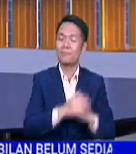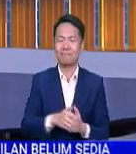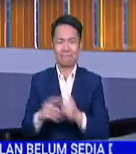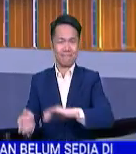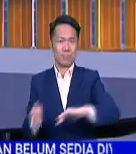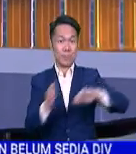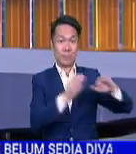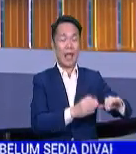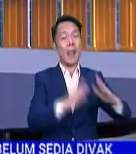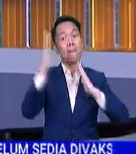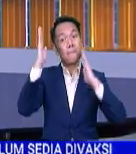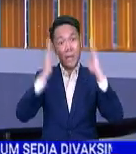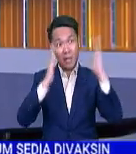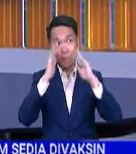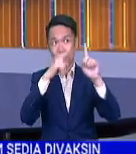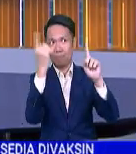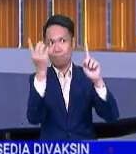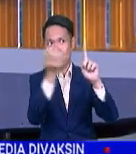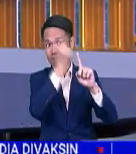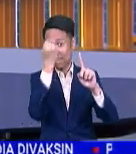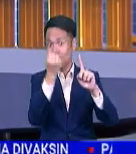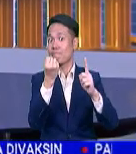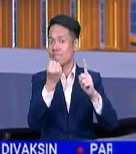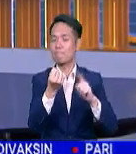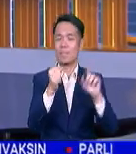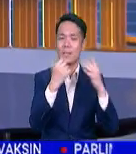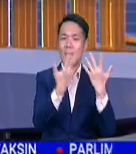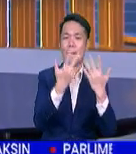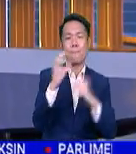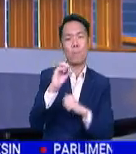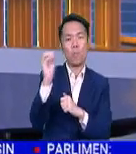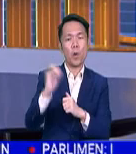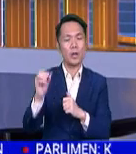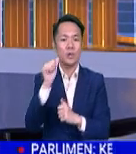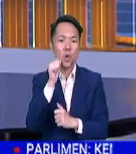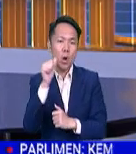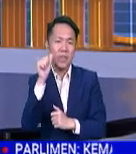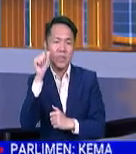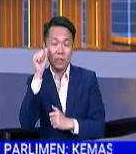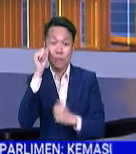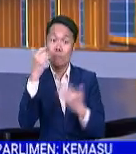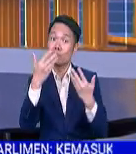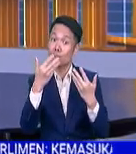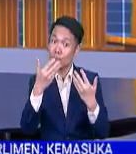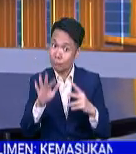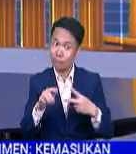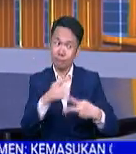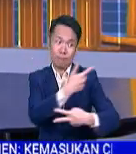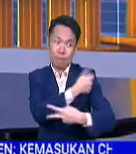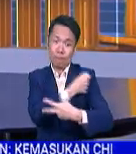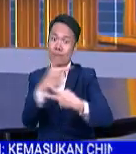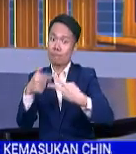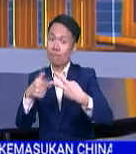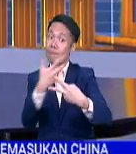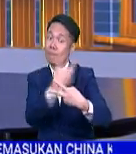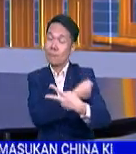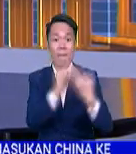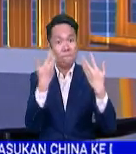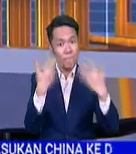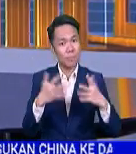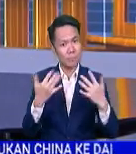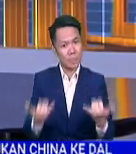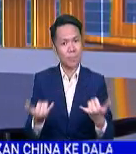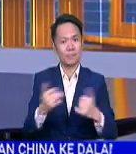Malaysia berjaya mencapai sasaran 80% populasi dewasa yang telah lengkap divaksinasi hari